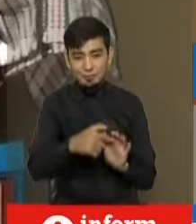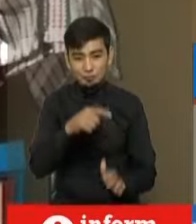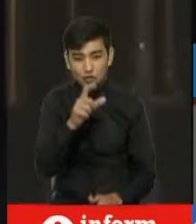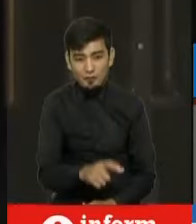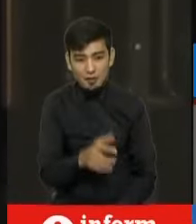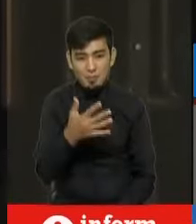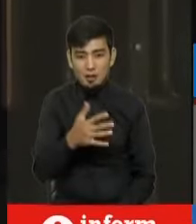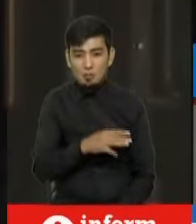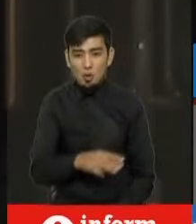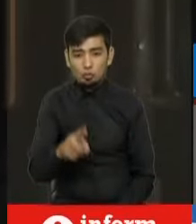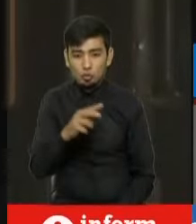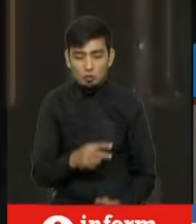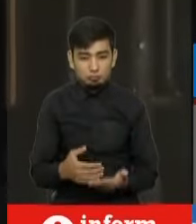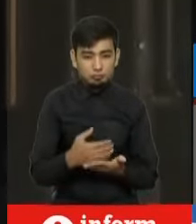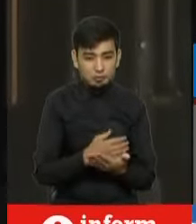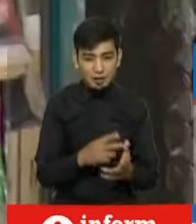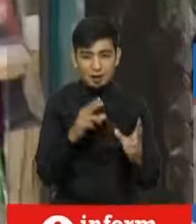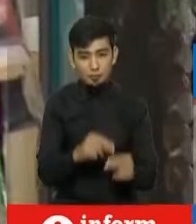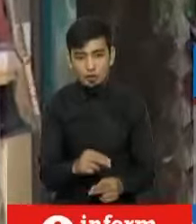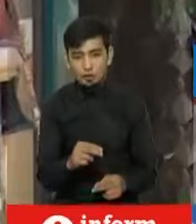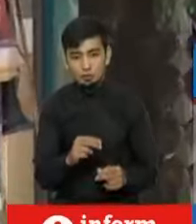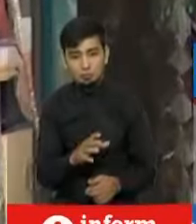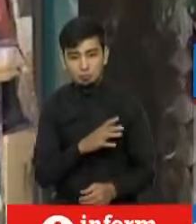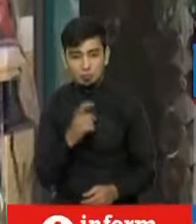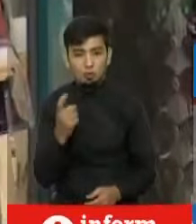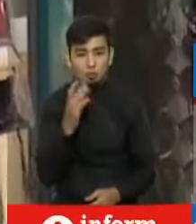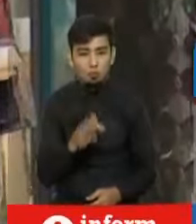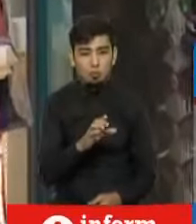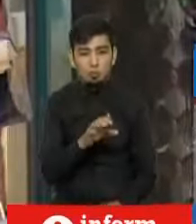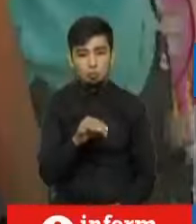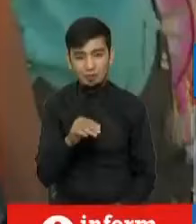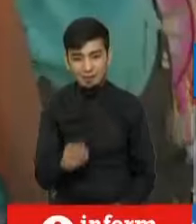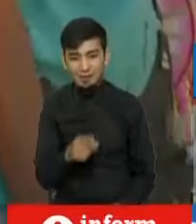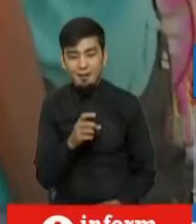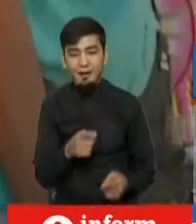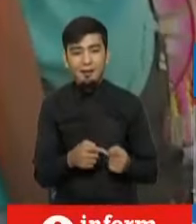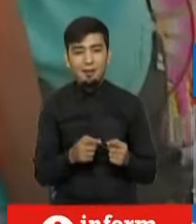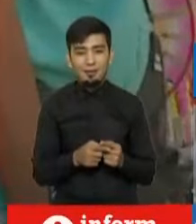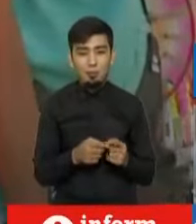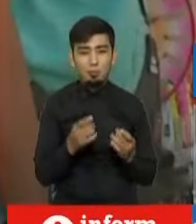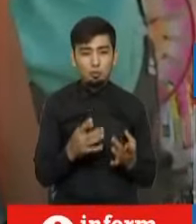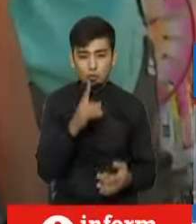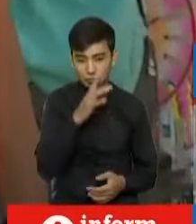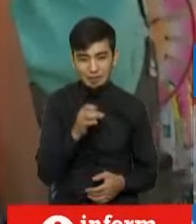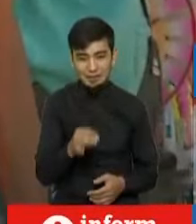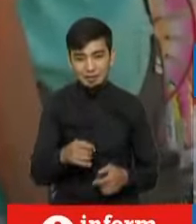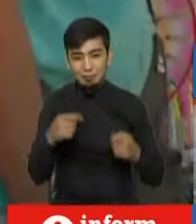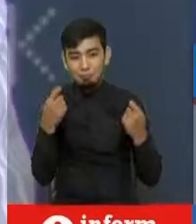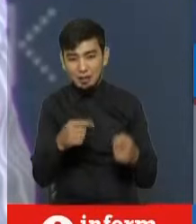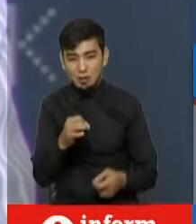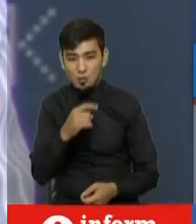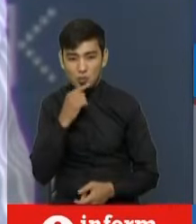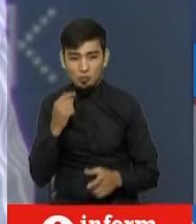почти 5 миллионов долларов и пообещал их сделать владельцами бутиков, а не просто арендаторами. Затем продал рынок и скрылся в